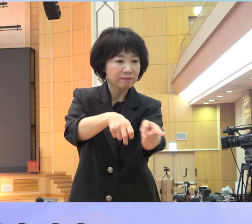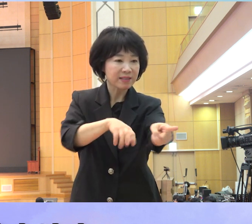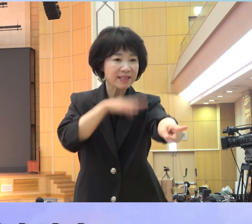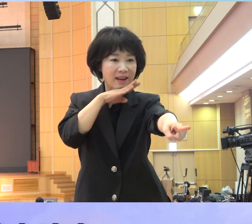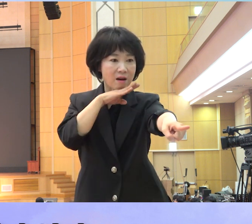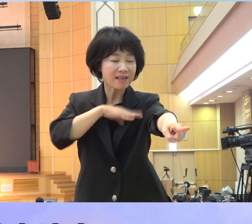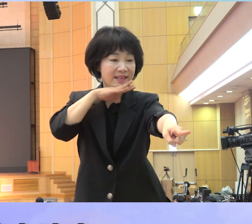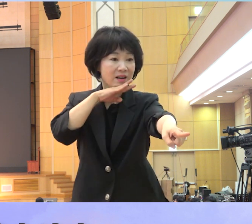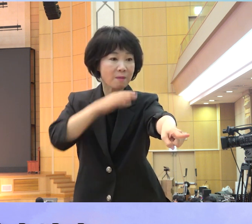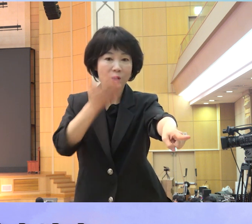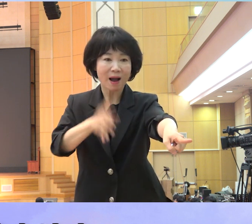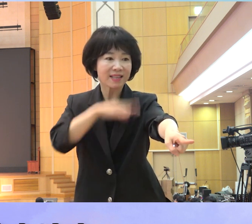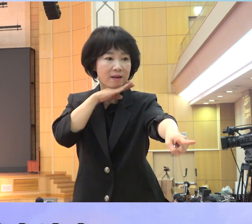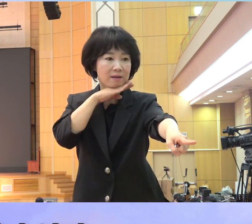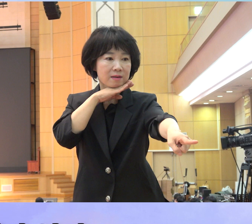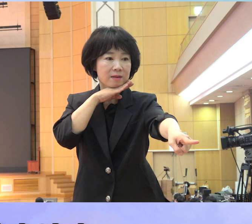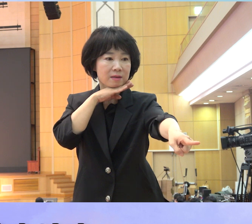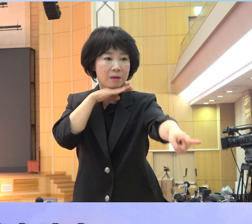기다려.